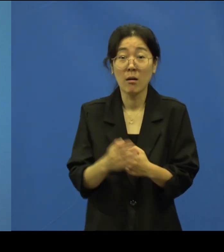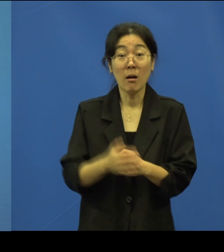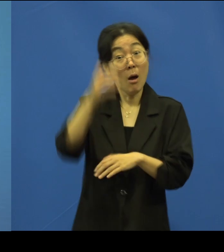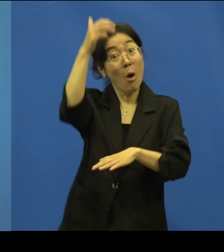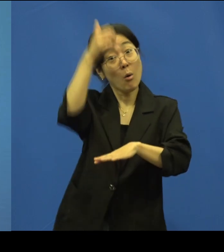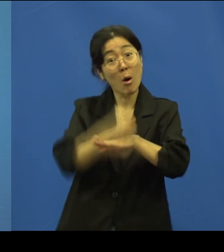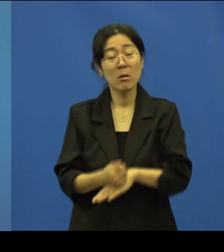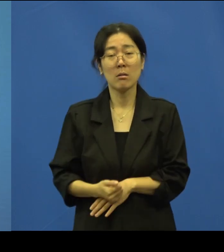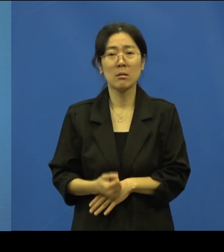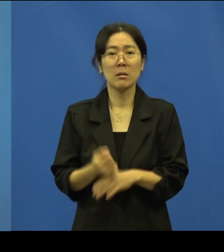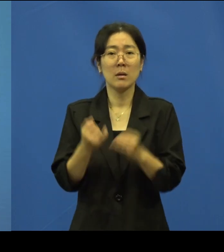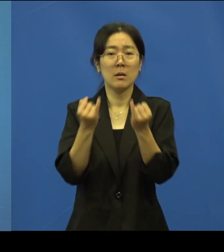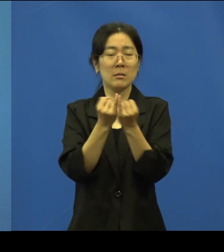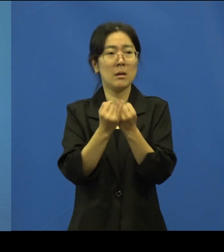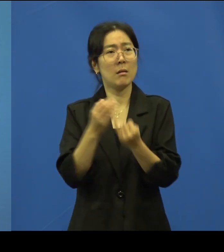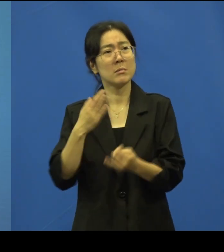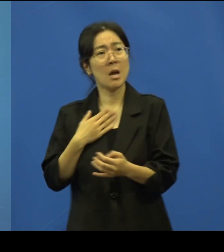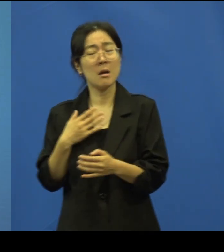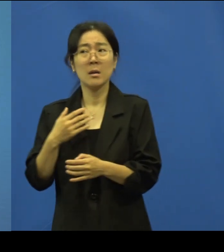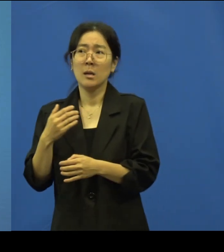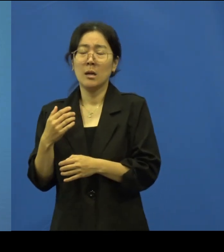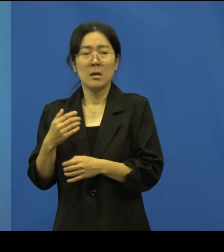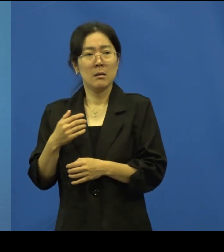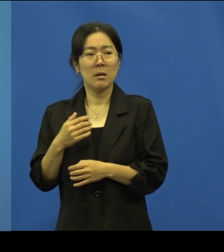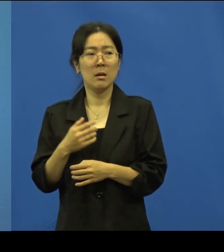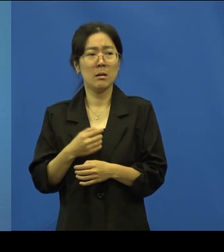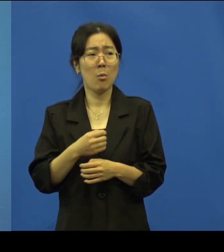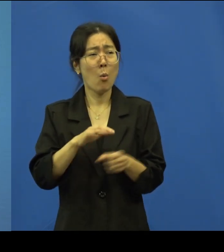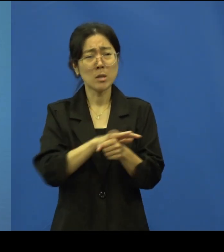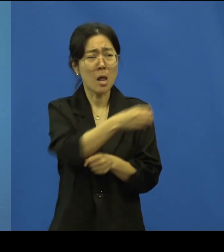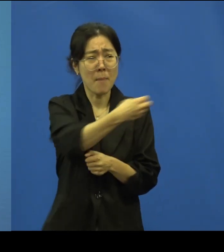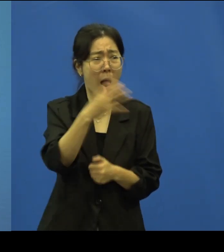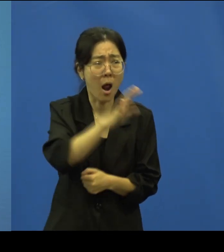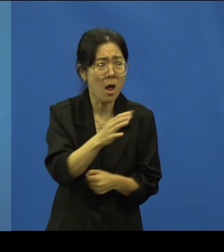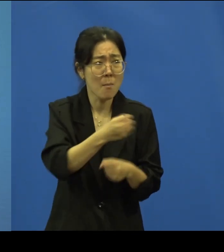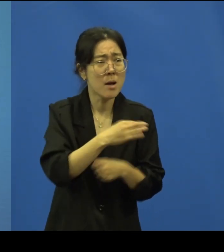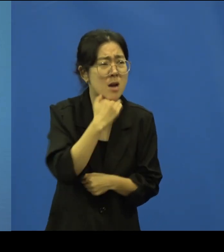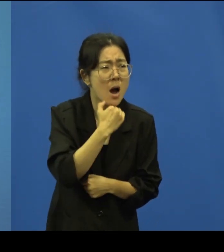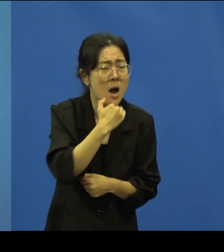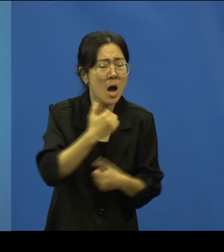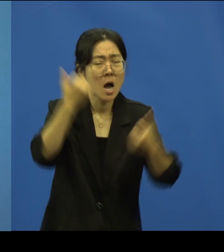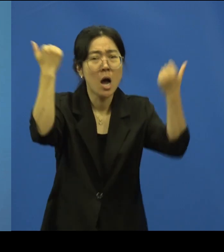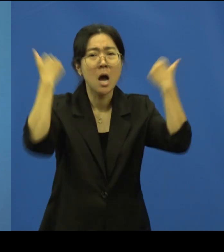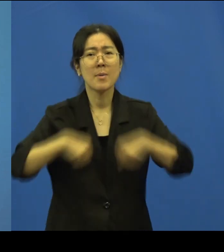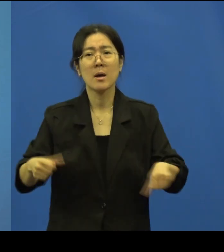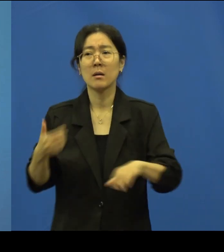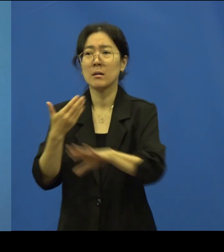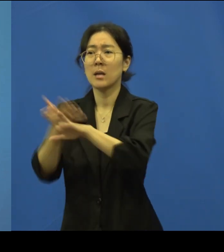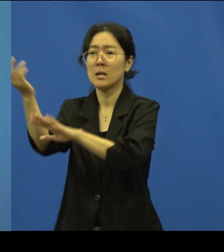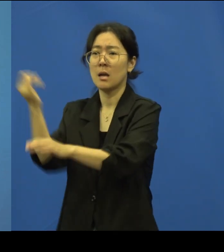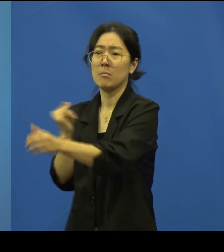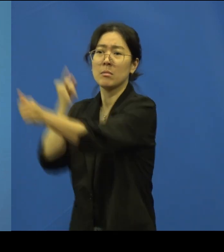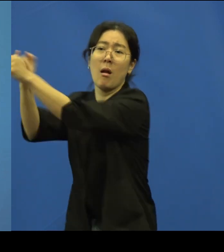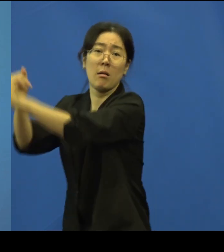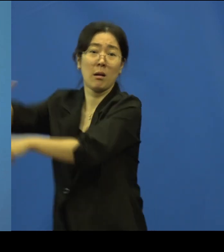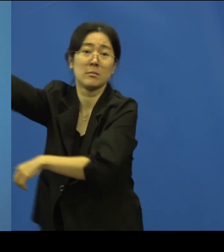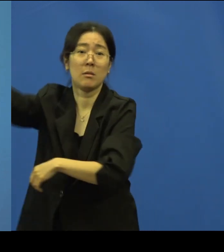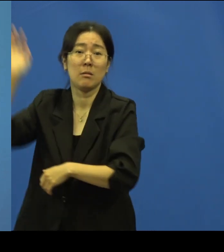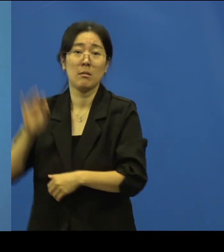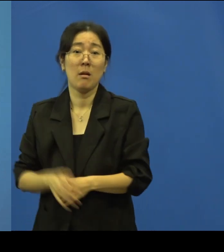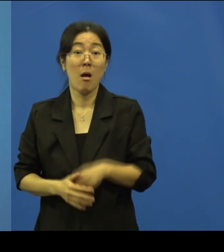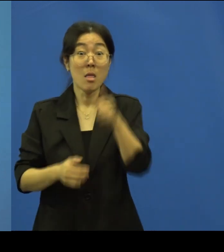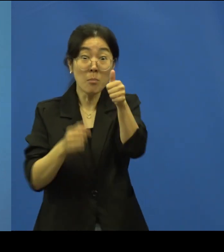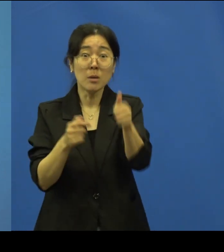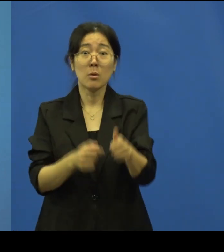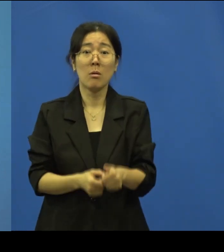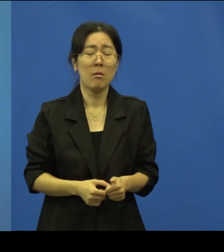갑순이가 화가 나서 시집을 가버렸어요. 그리고 달 보고 울었어요. 갑돌이도 화가